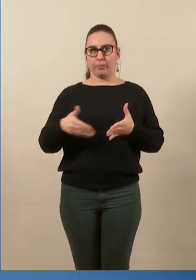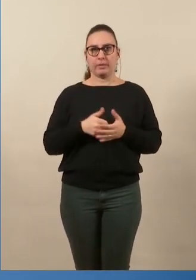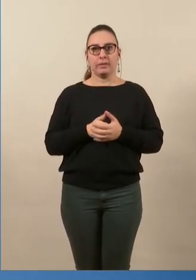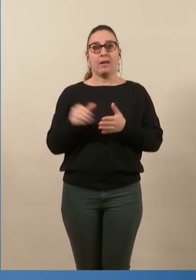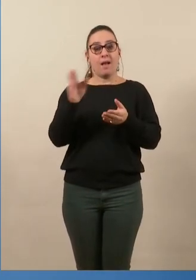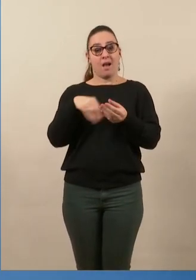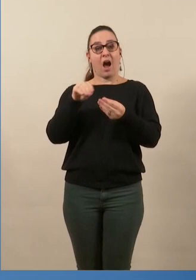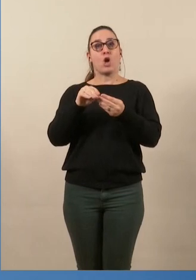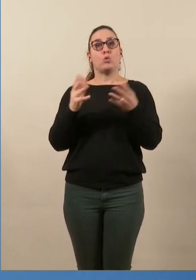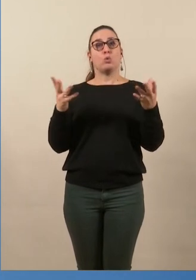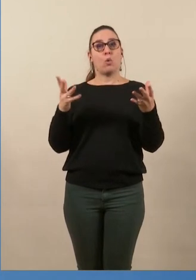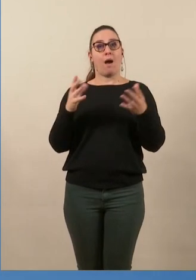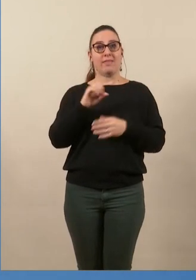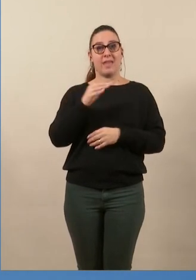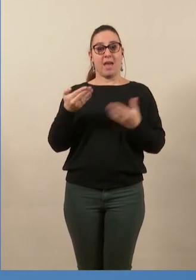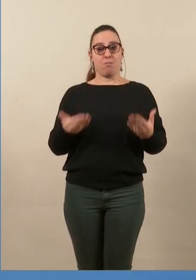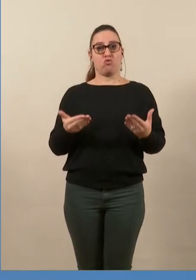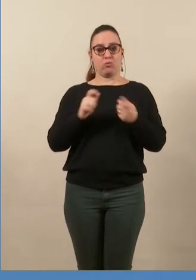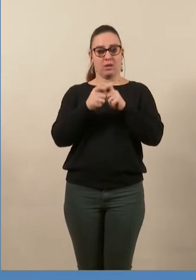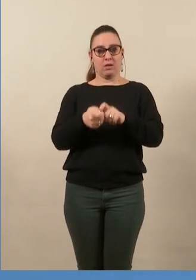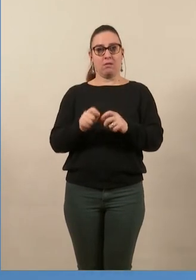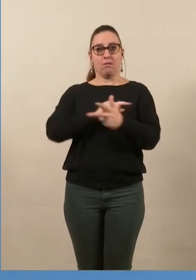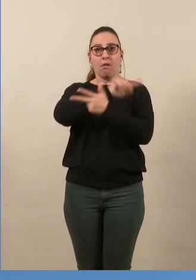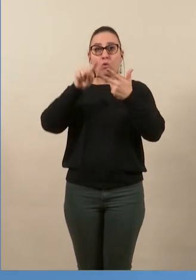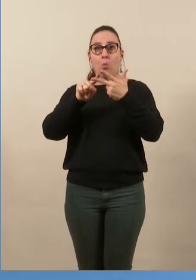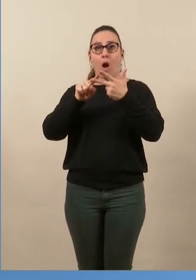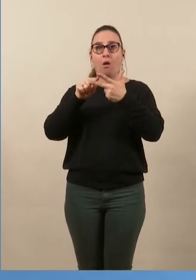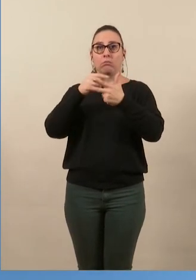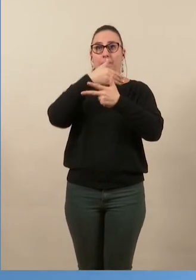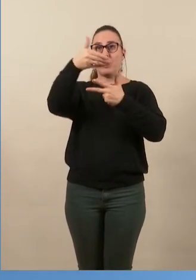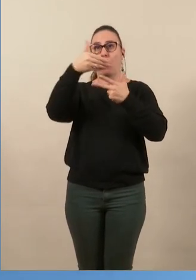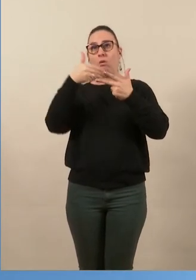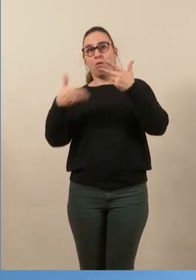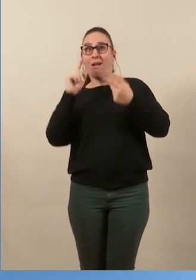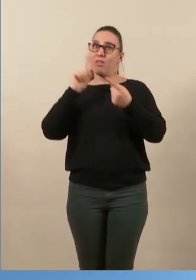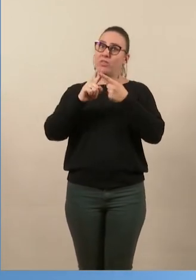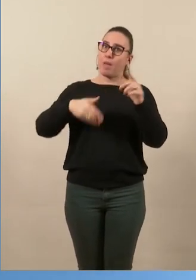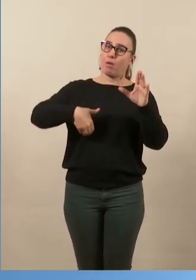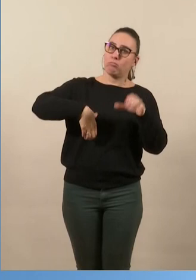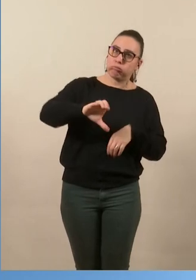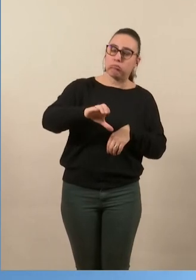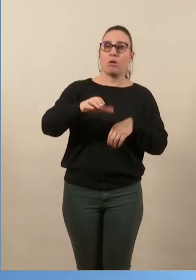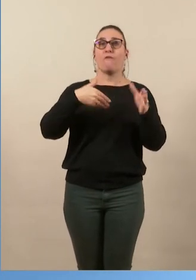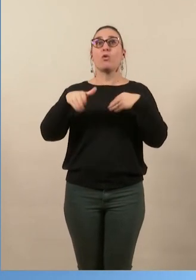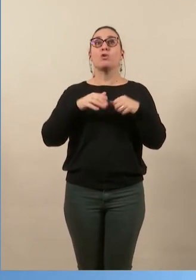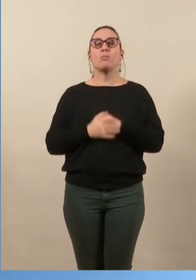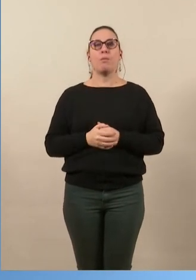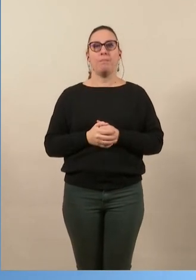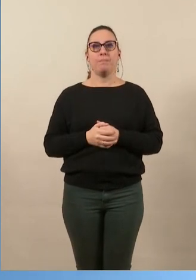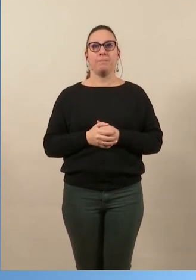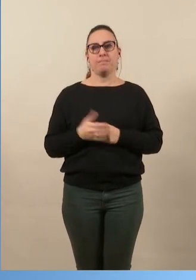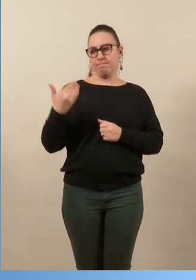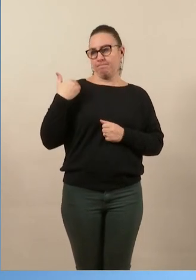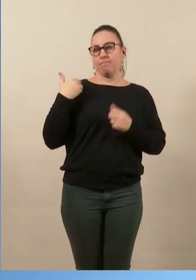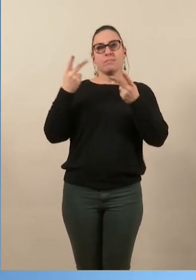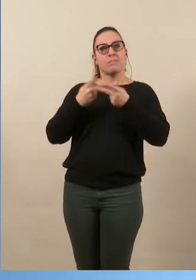rajoutez aujourd'hui dans votre DM 3 nouveaux millions de dépenses de fonctionnement nous avions annoncé